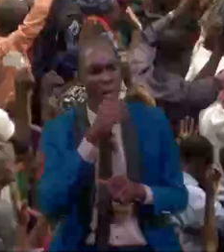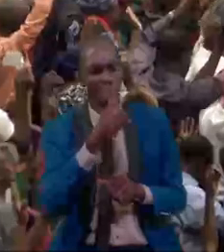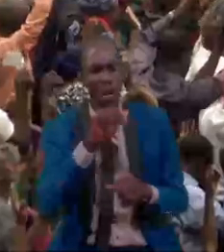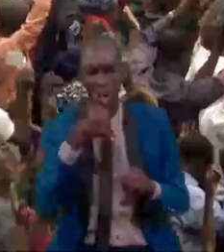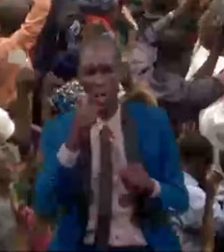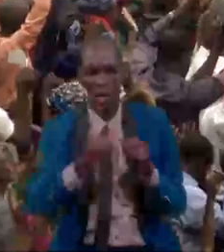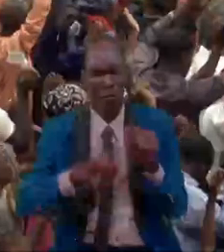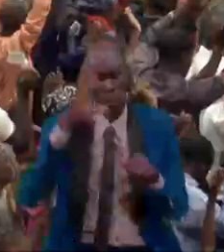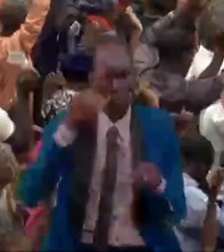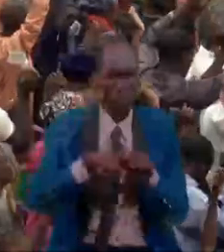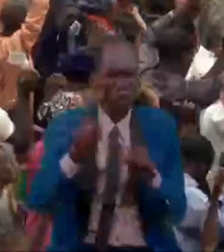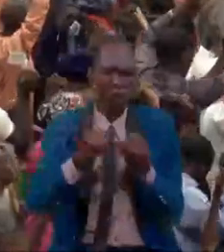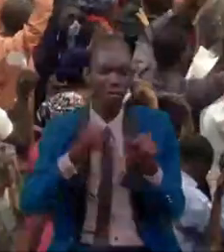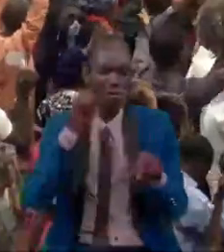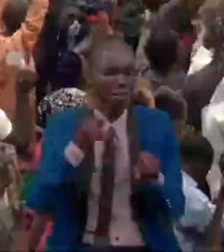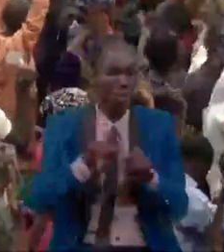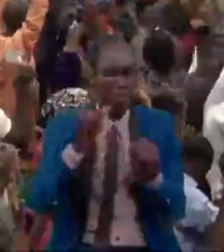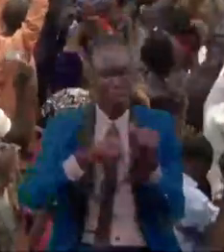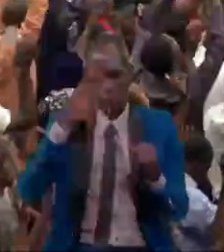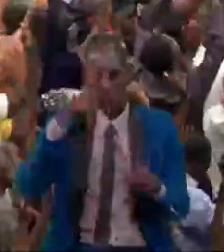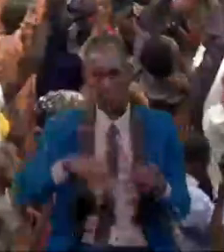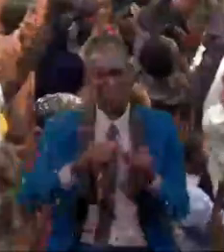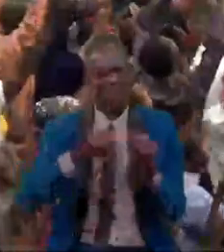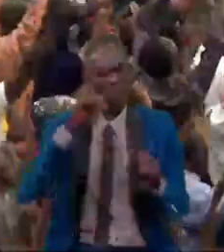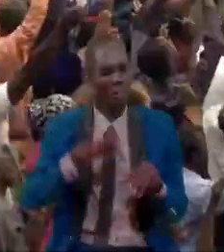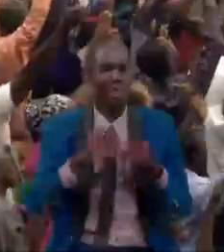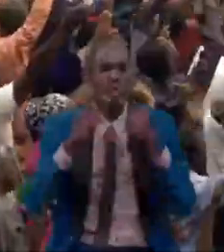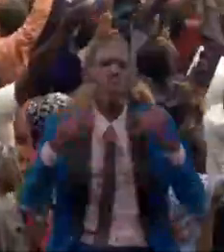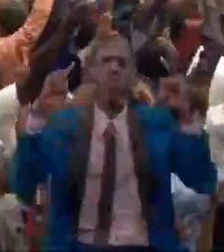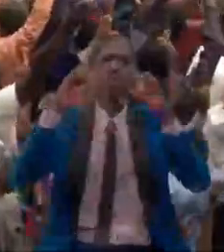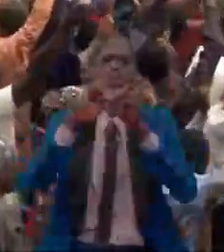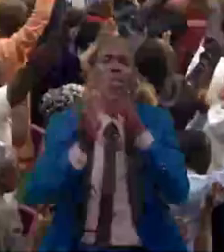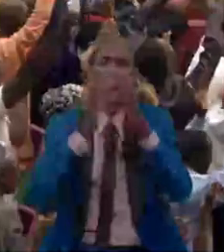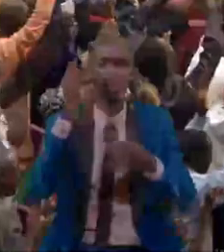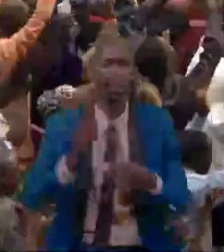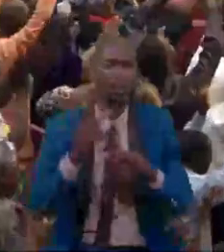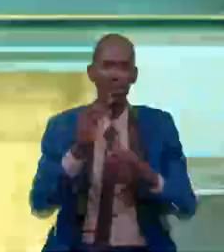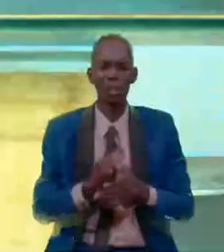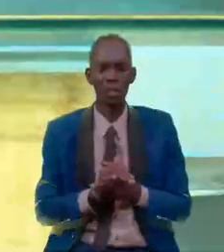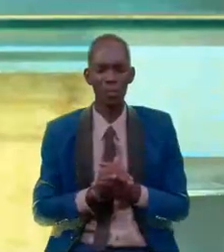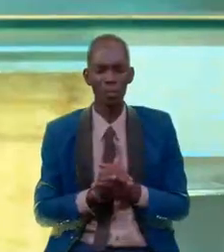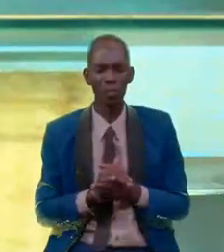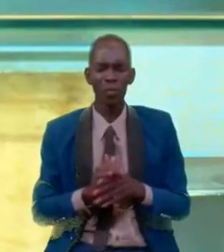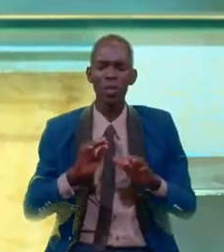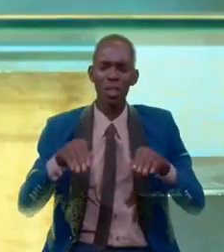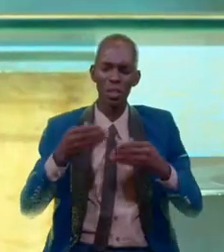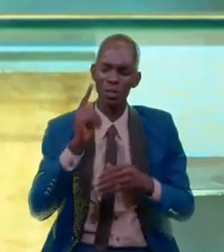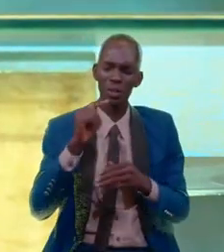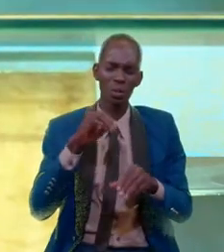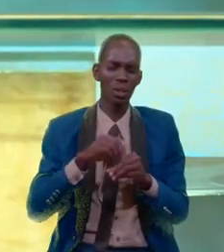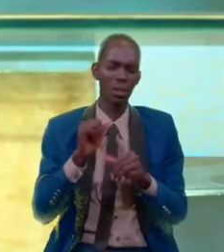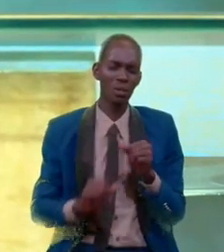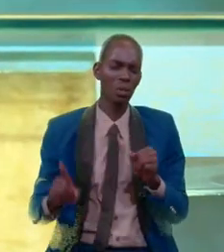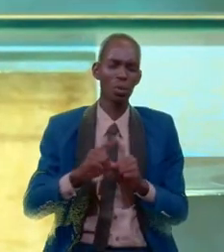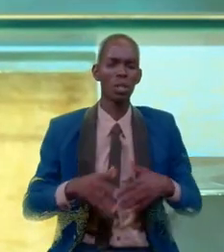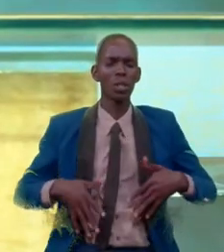toute sœur, tout enfant, la percée pour tout le monde au nom de Jésus. Mais le témoignage